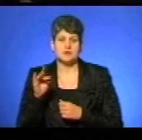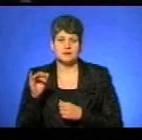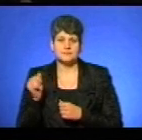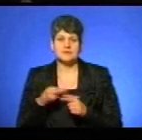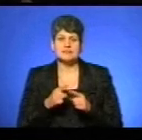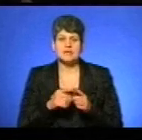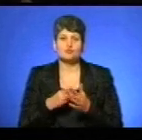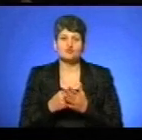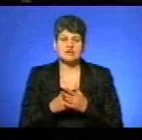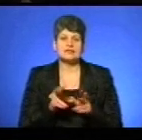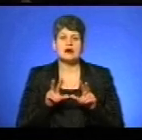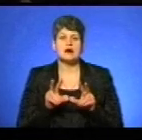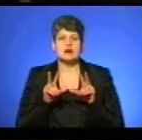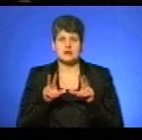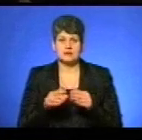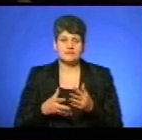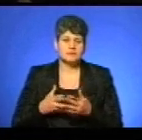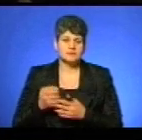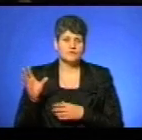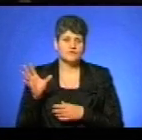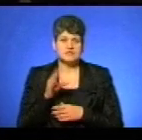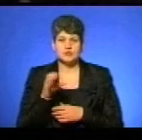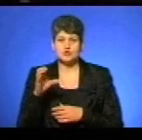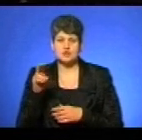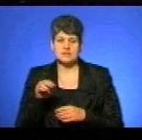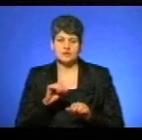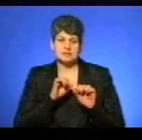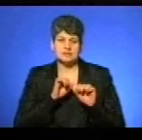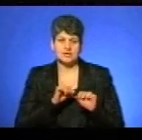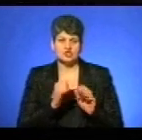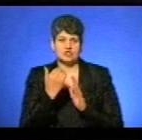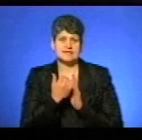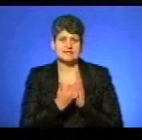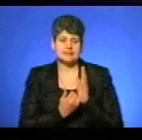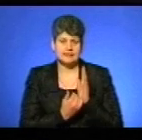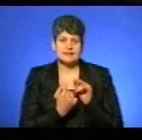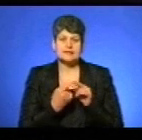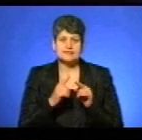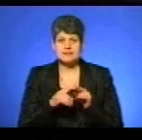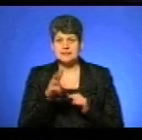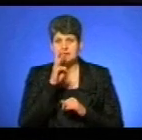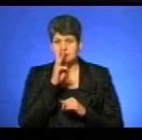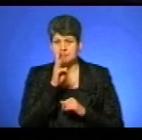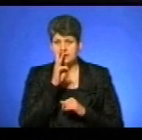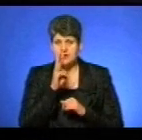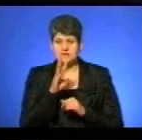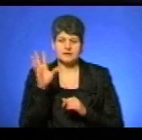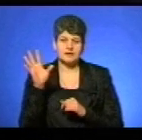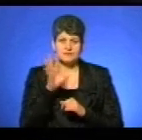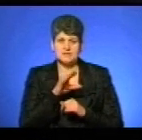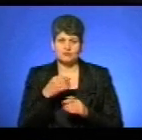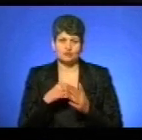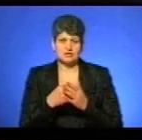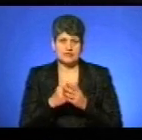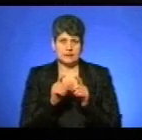бюджет гарантій виплат усіх соціально захищених статей, зокрема це заробітна плата для усіх